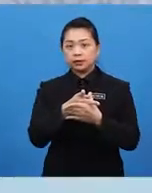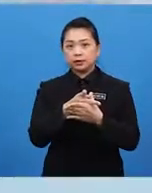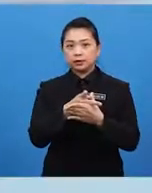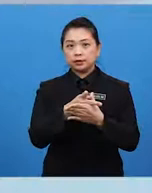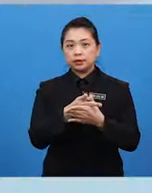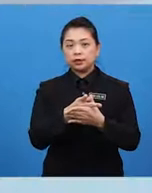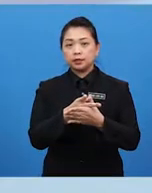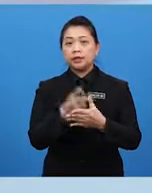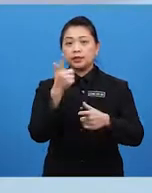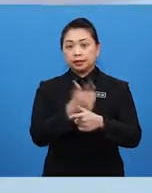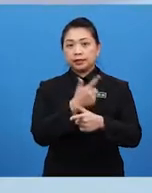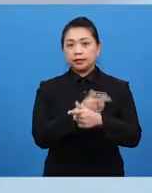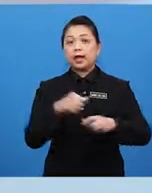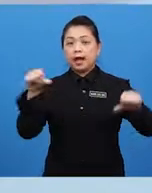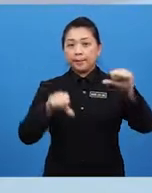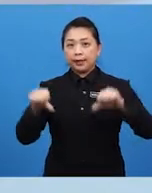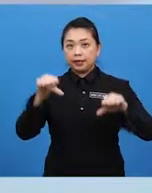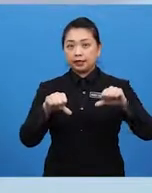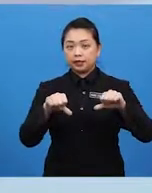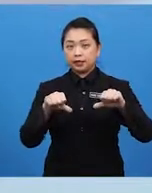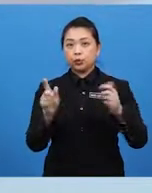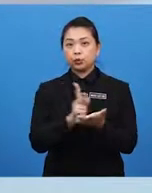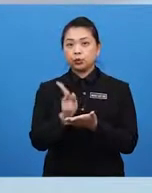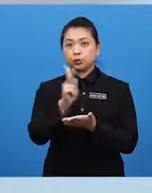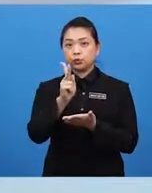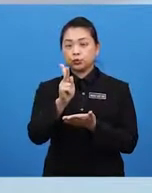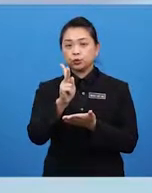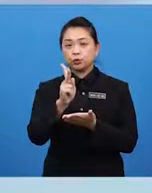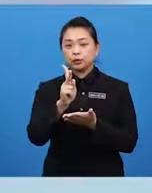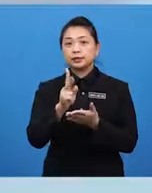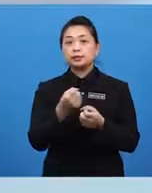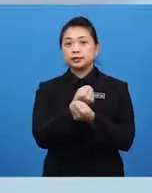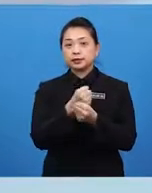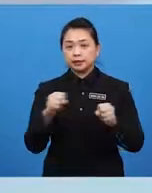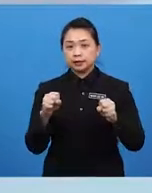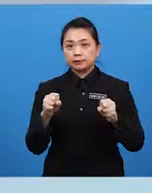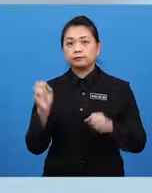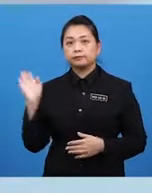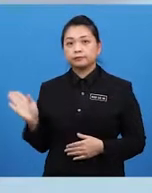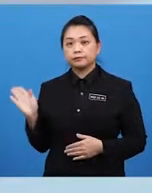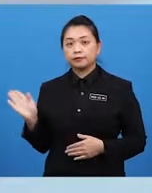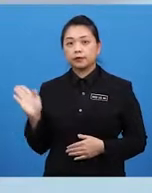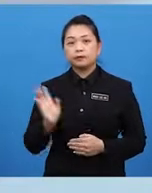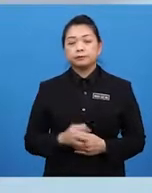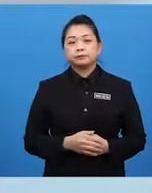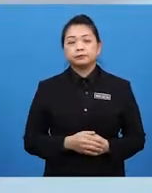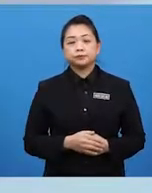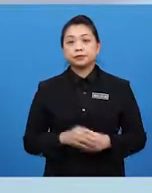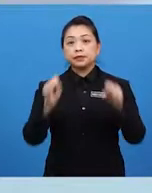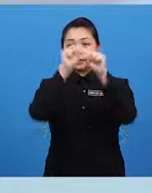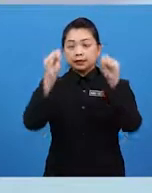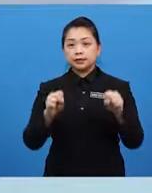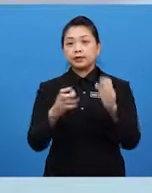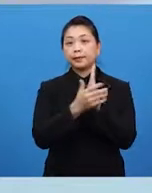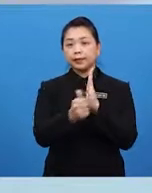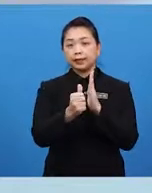latihan aman di daripada khusus food preparation importation tahap2 sejauh kemahiran